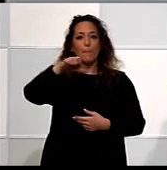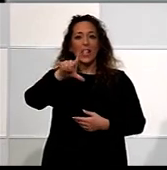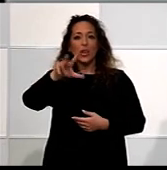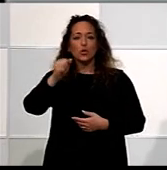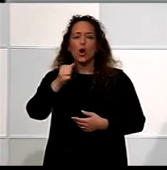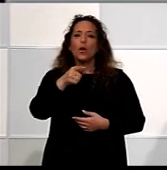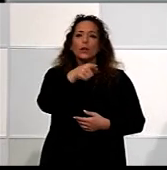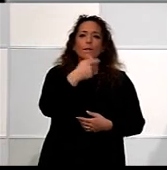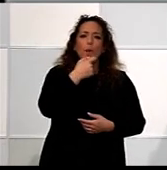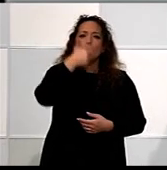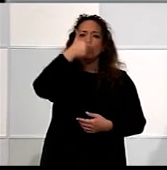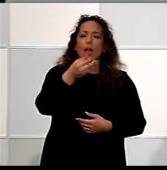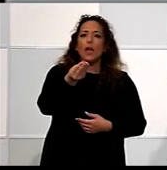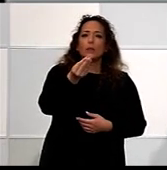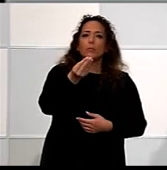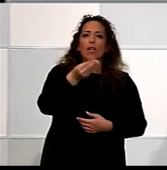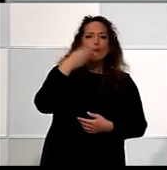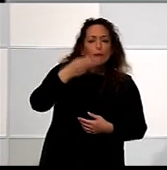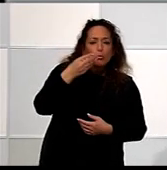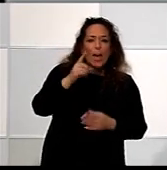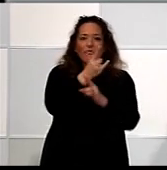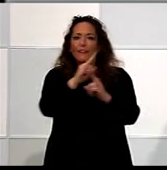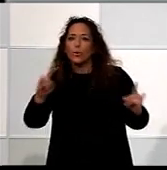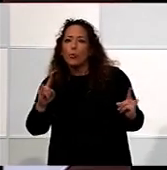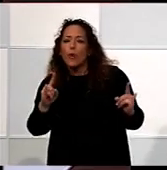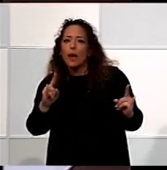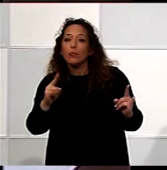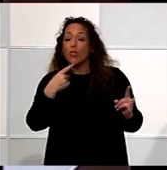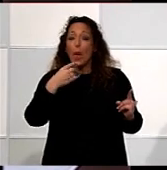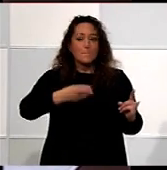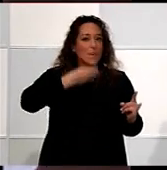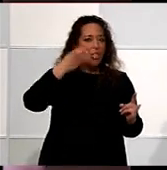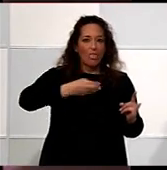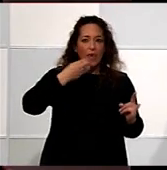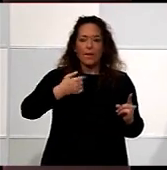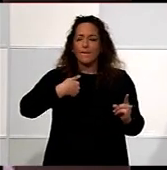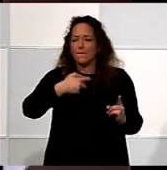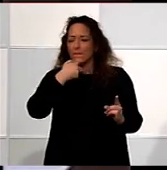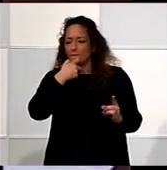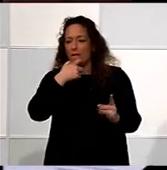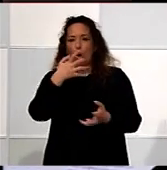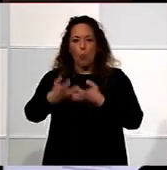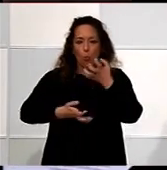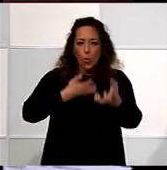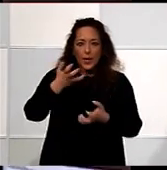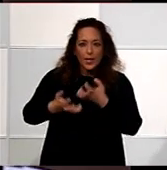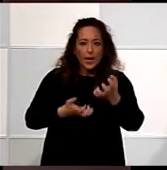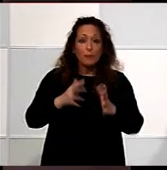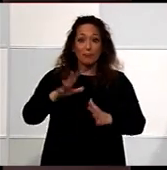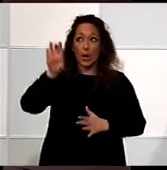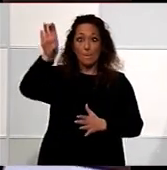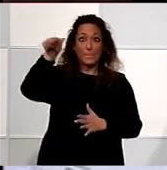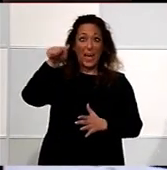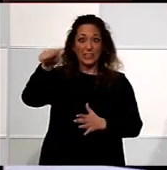verdura preferida? La poma. El que m'agrada és cuinar. Carà. A més, a l'Orient hem de comptar que fa molta